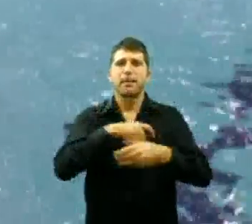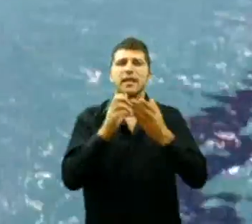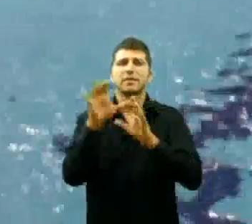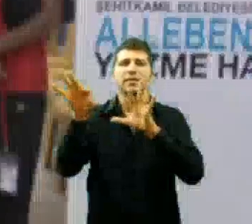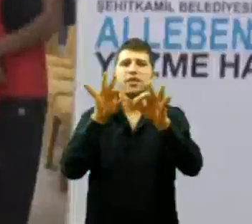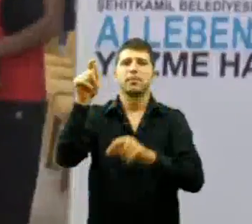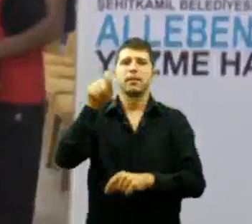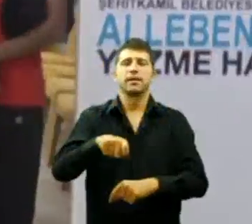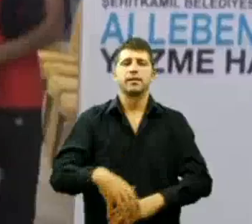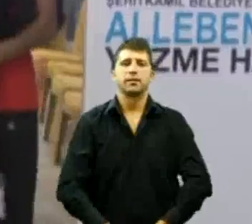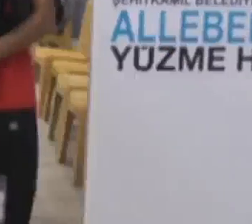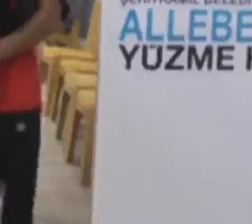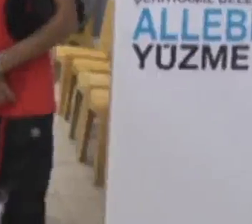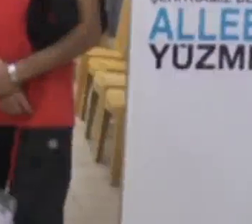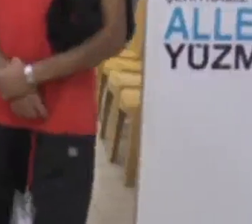yapıldı.